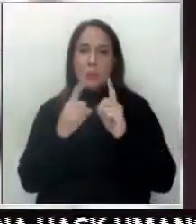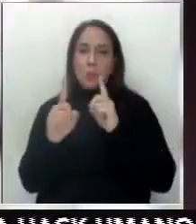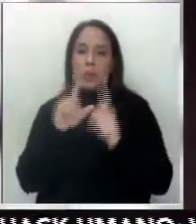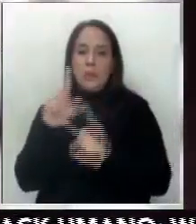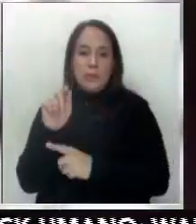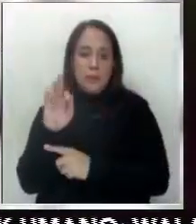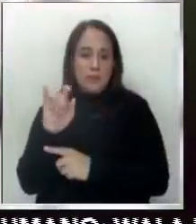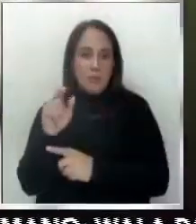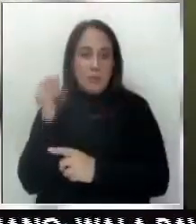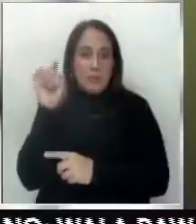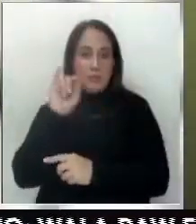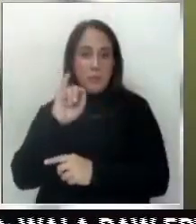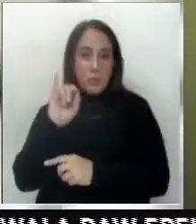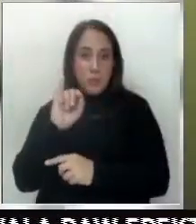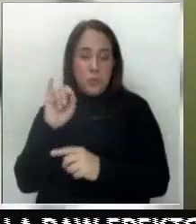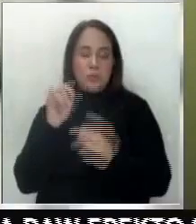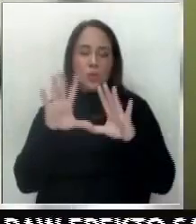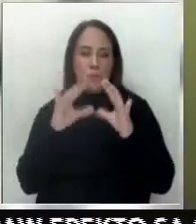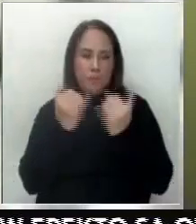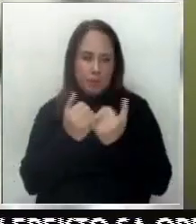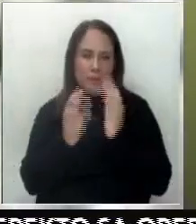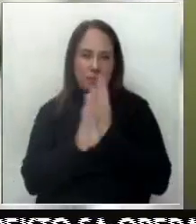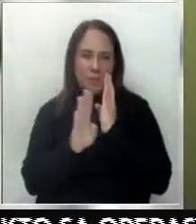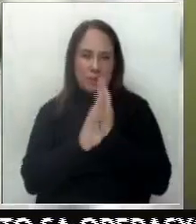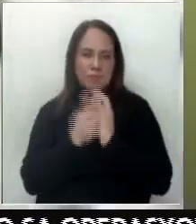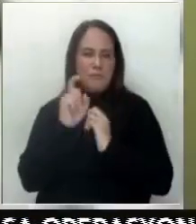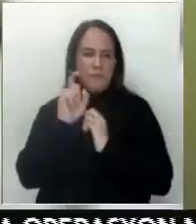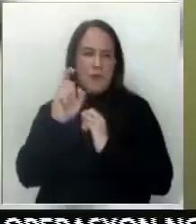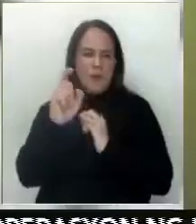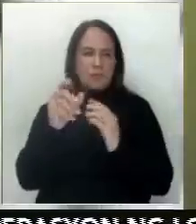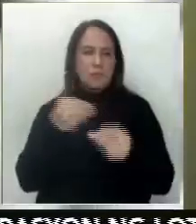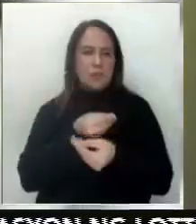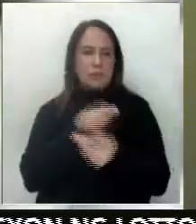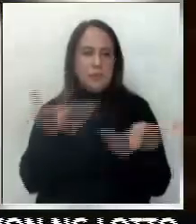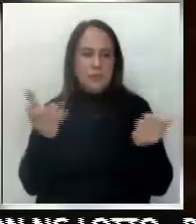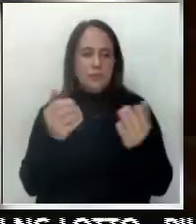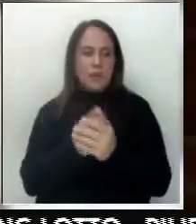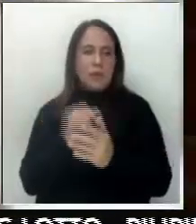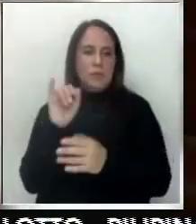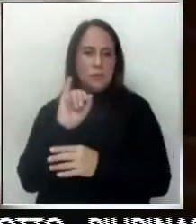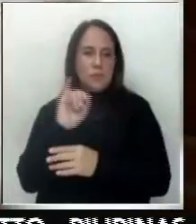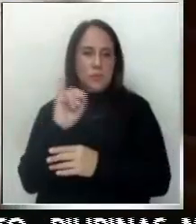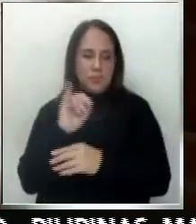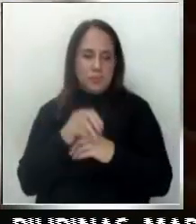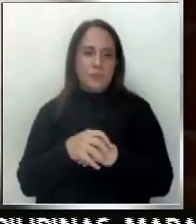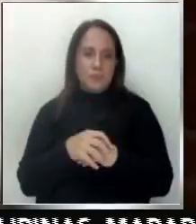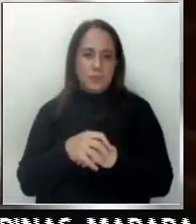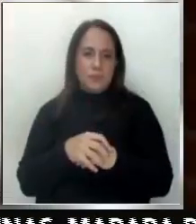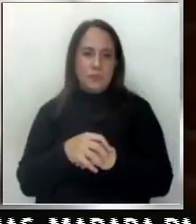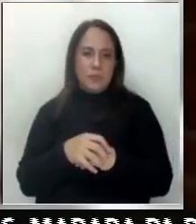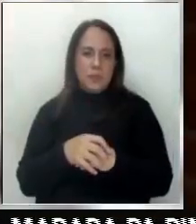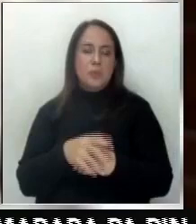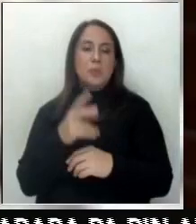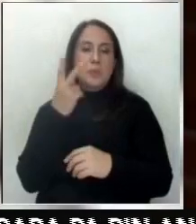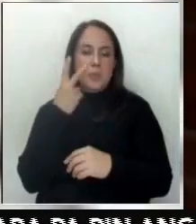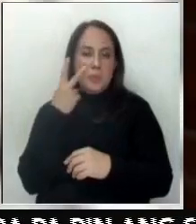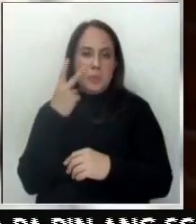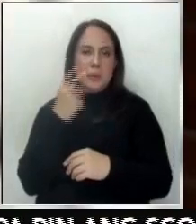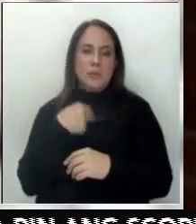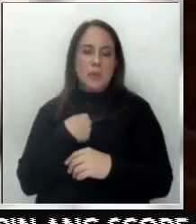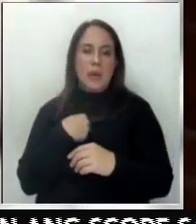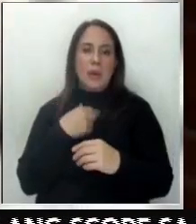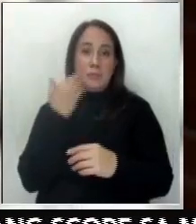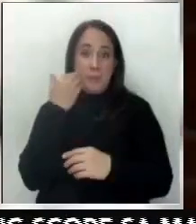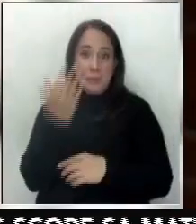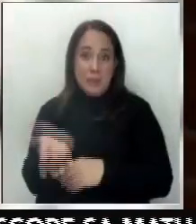insurance company ng bus company para mabilis na ma-release ang insurance claims. To see to it na yung mga namatayan